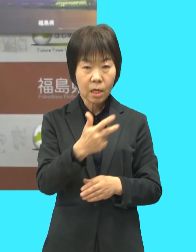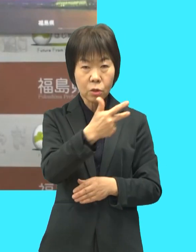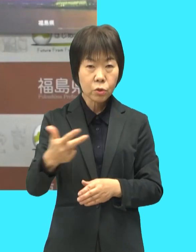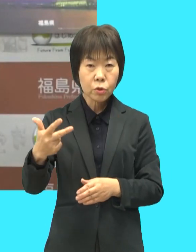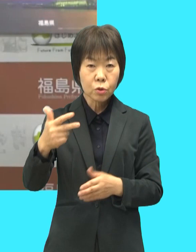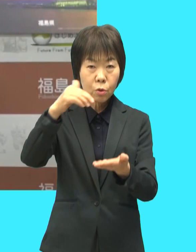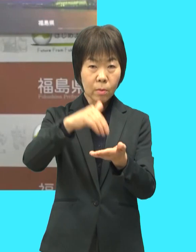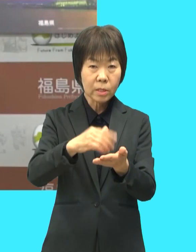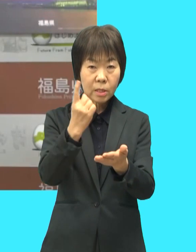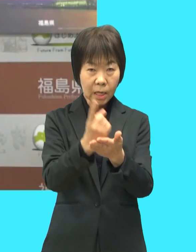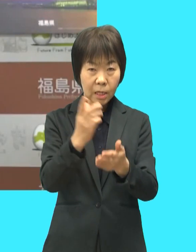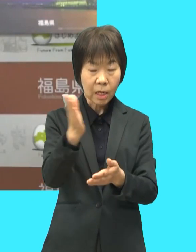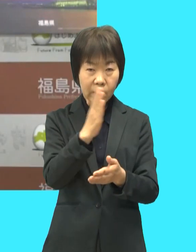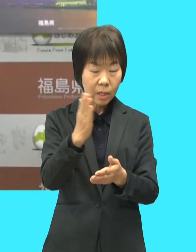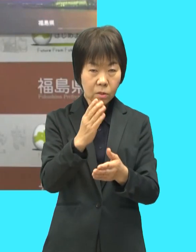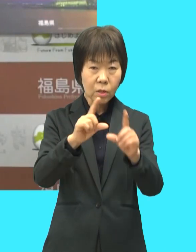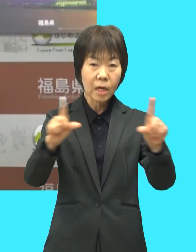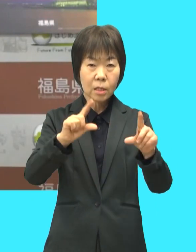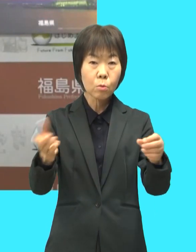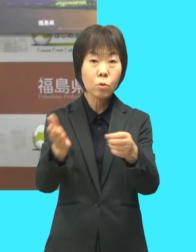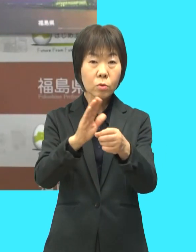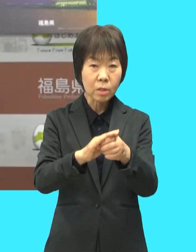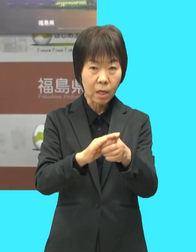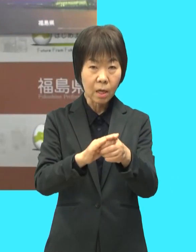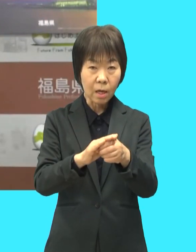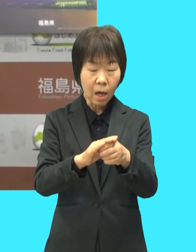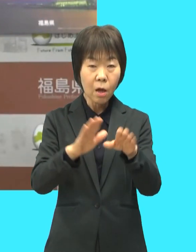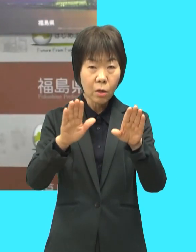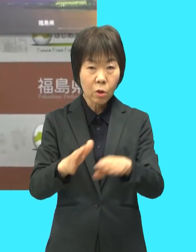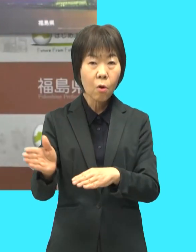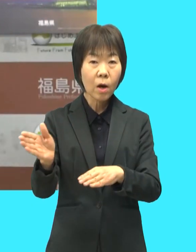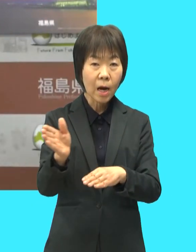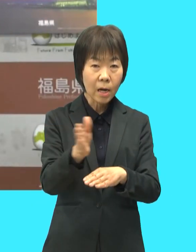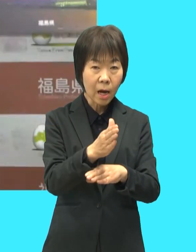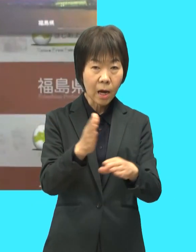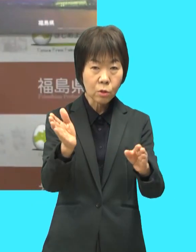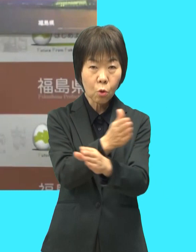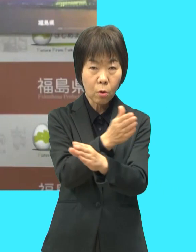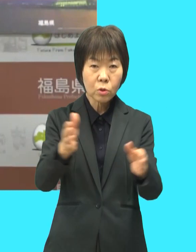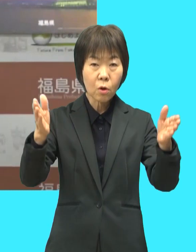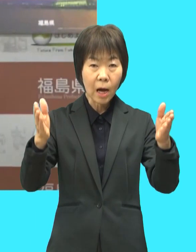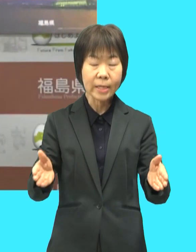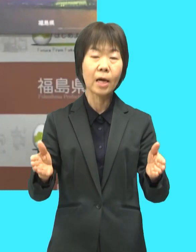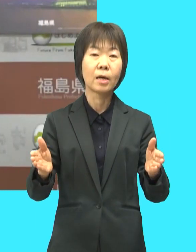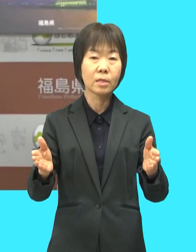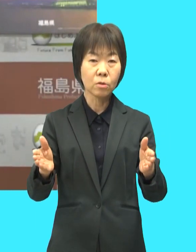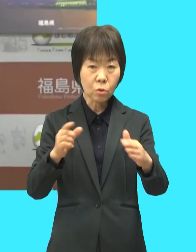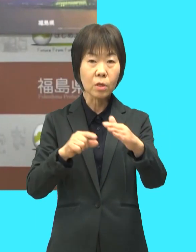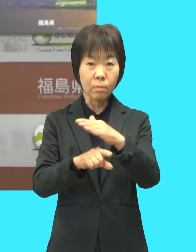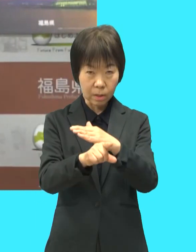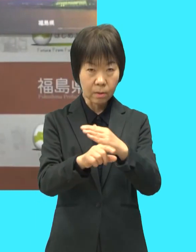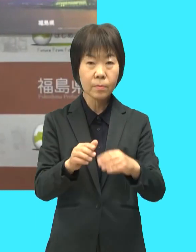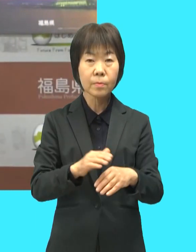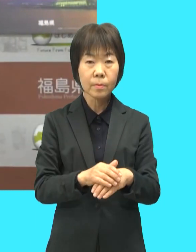のみならず平日も含んで、すなわち今日から当分の間ということを意味をしております